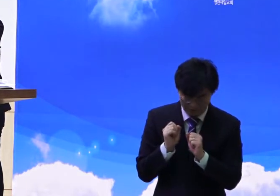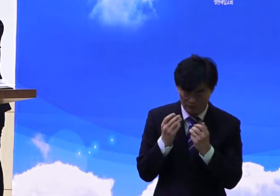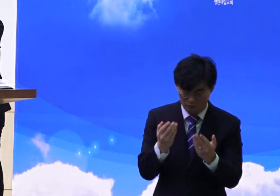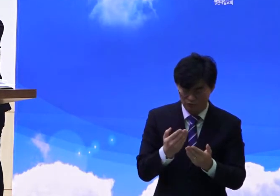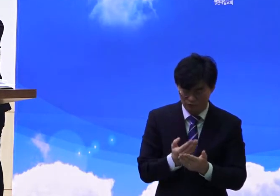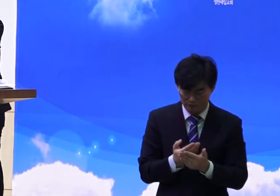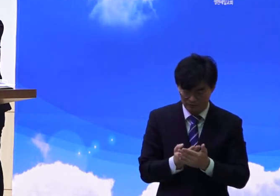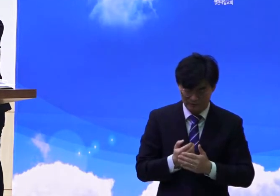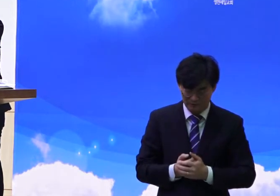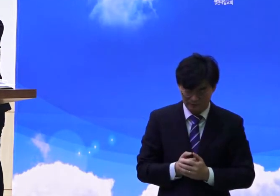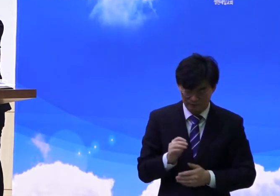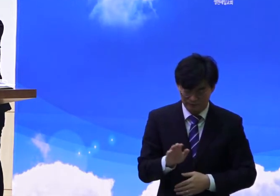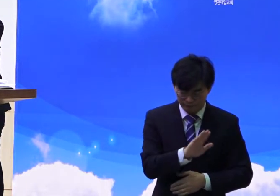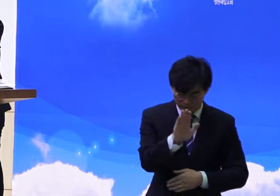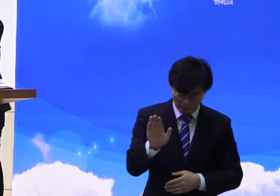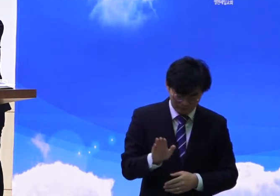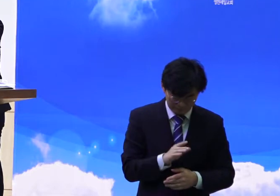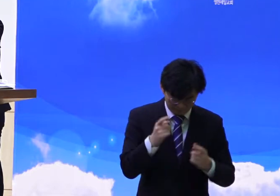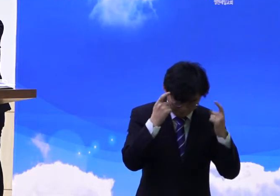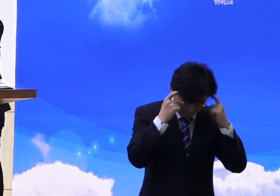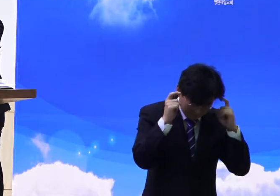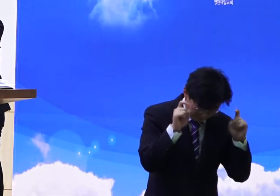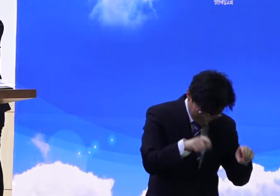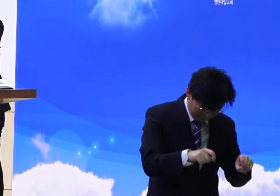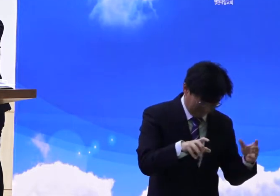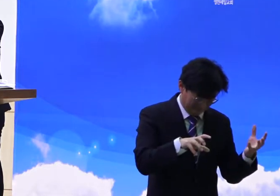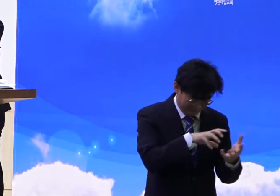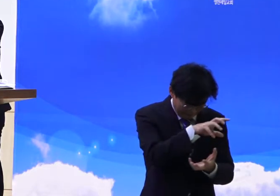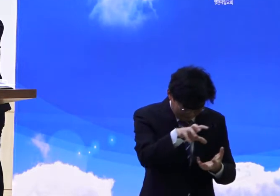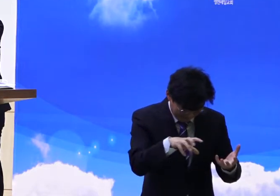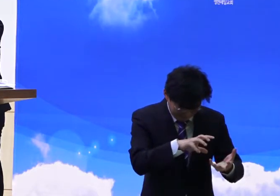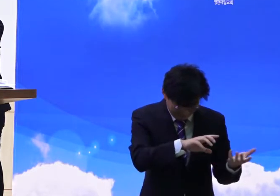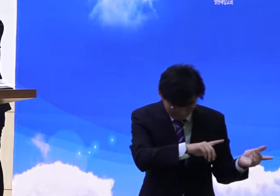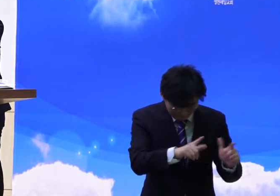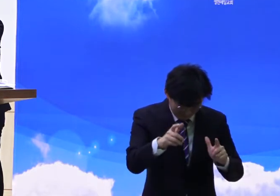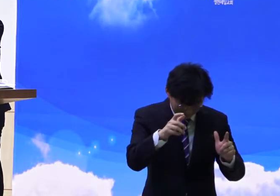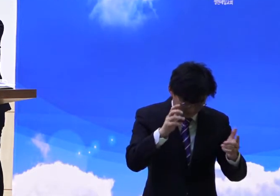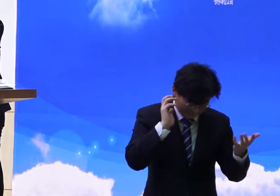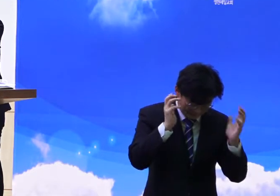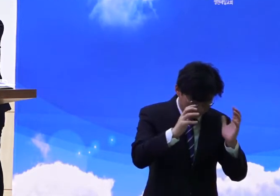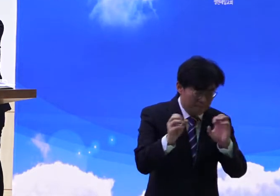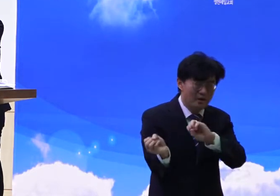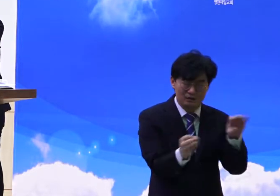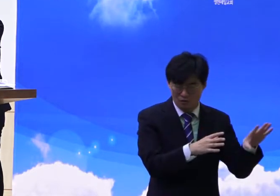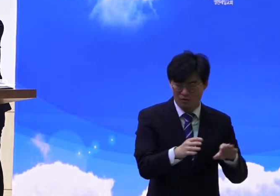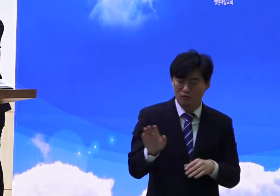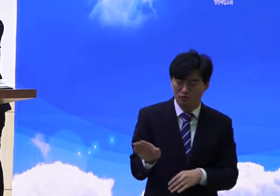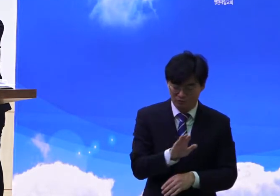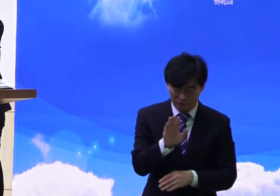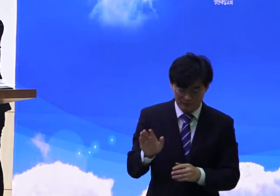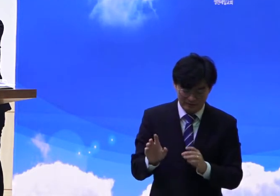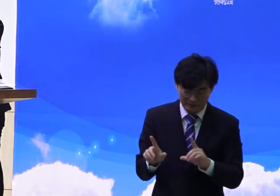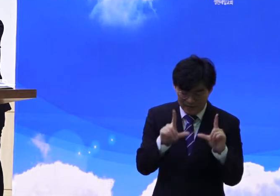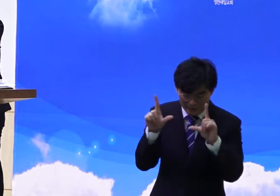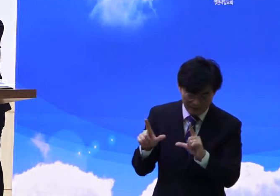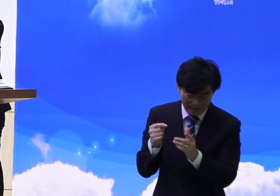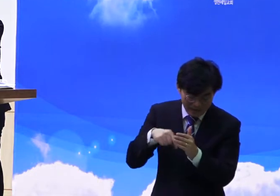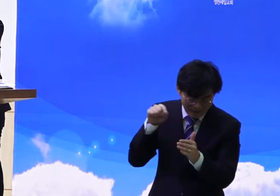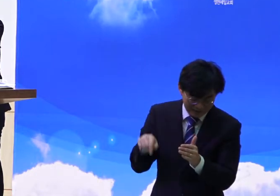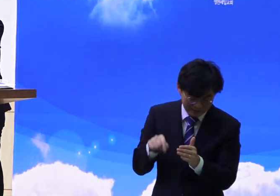원합니다. 우리들의 어리석고 복잡한 생각들을 내려놓고 우리 삶 가운데 오셔서 친히 함께